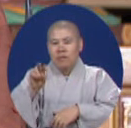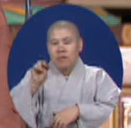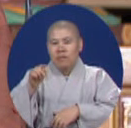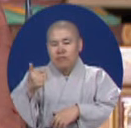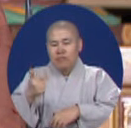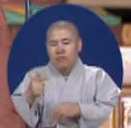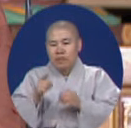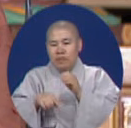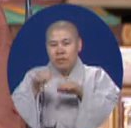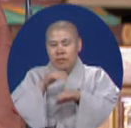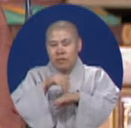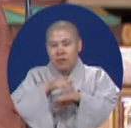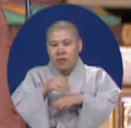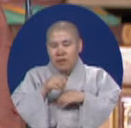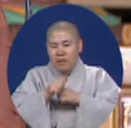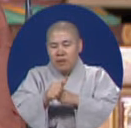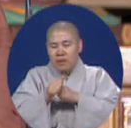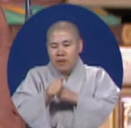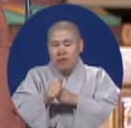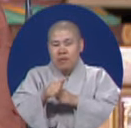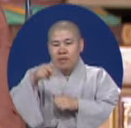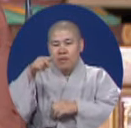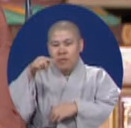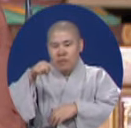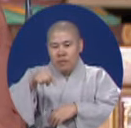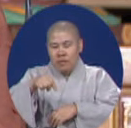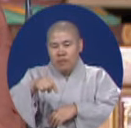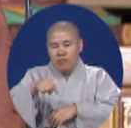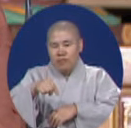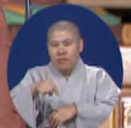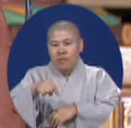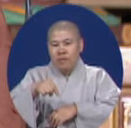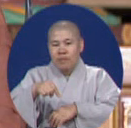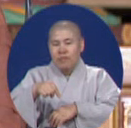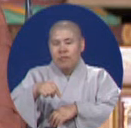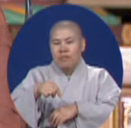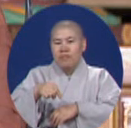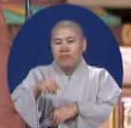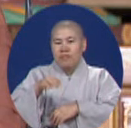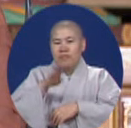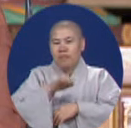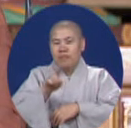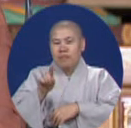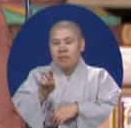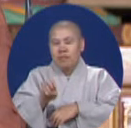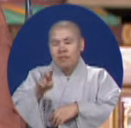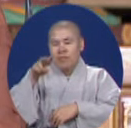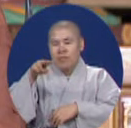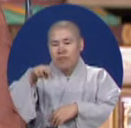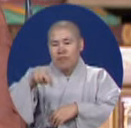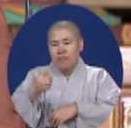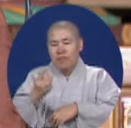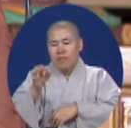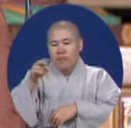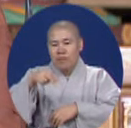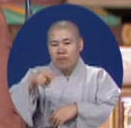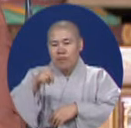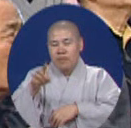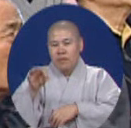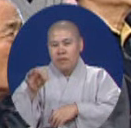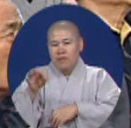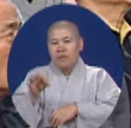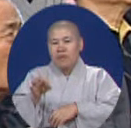수상이라는 건 따른다는 따를 숫자하고 뭐 범소유상이라는 그 상이라는 상자를 써서 수상문이라고